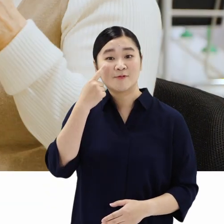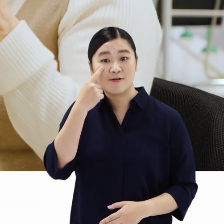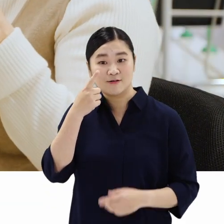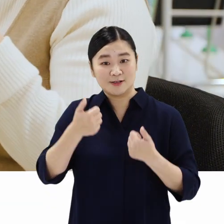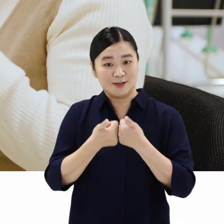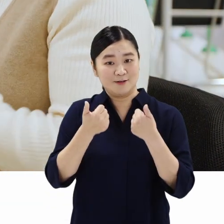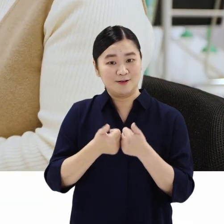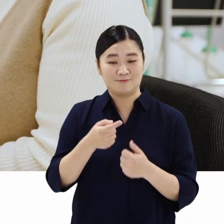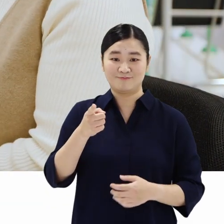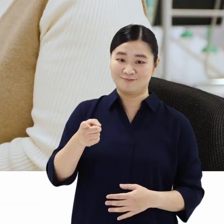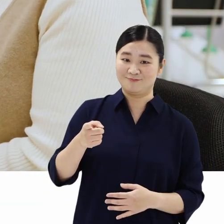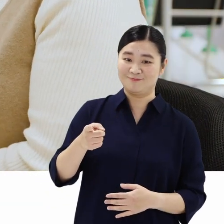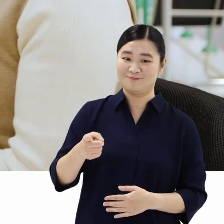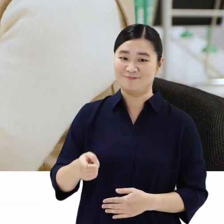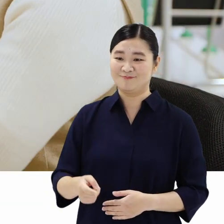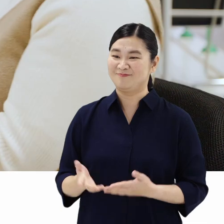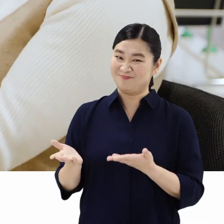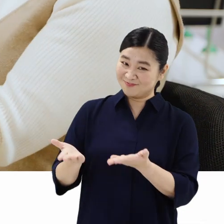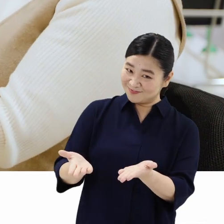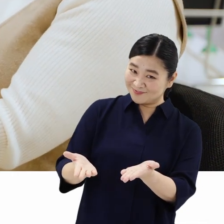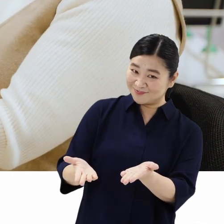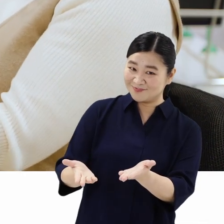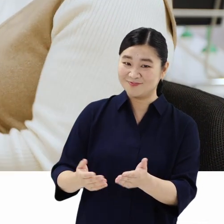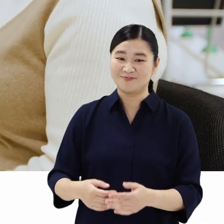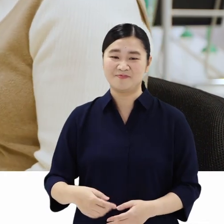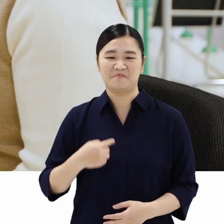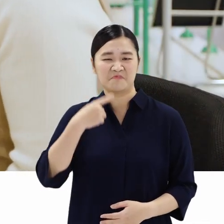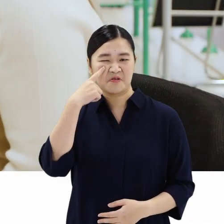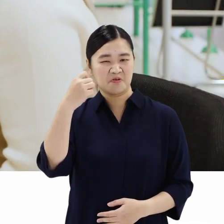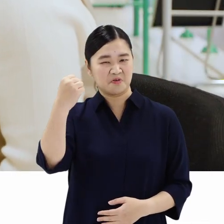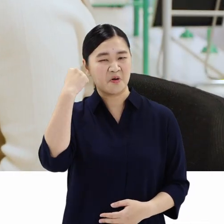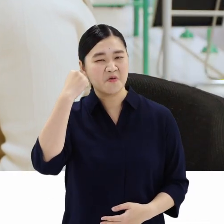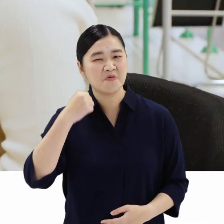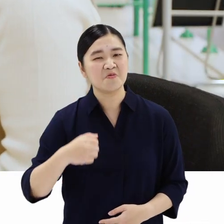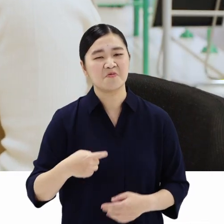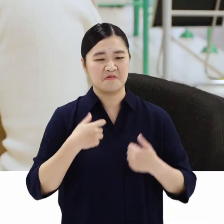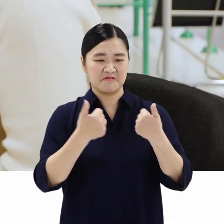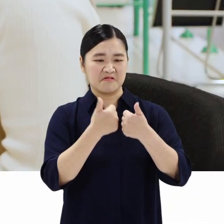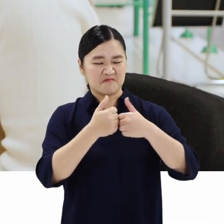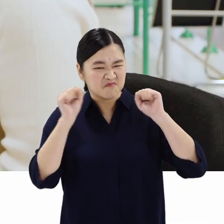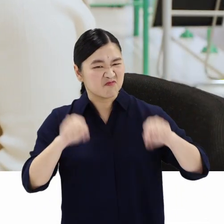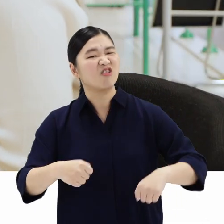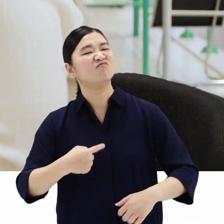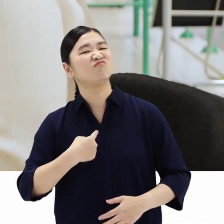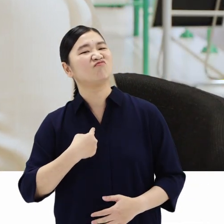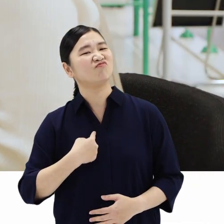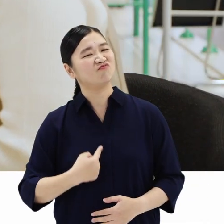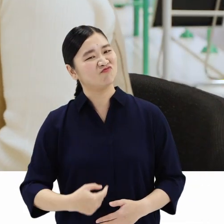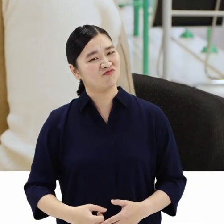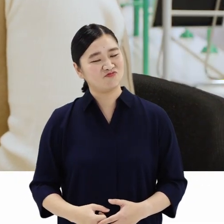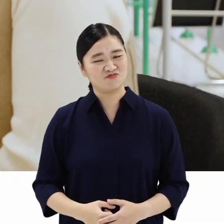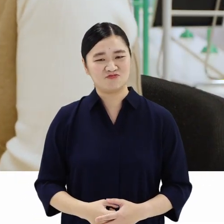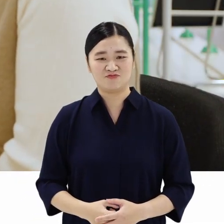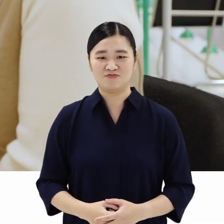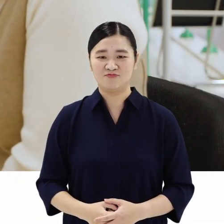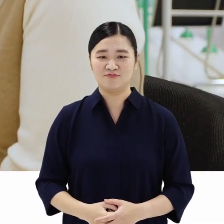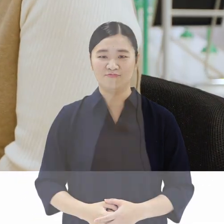目のゲームだよ。やってみて。 僕目がいいし、ゲーム得意だから簡単だ